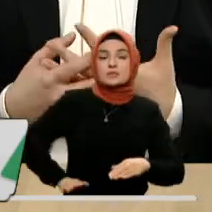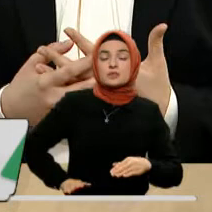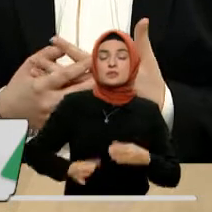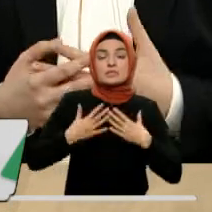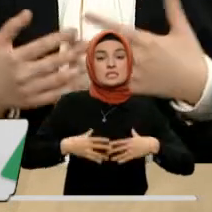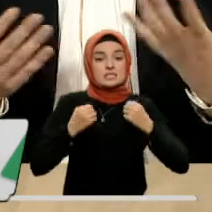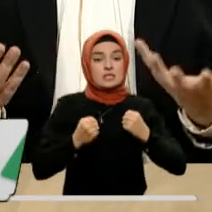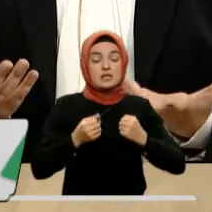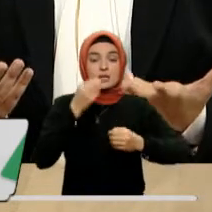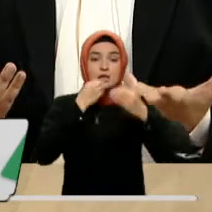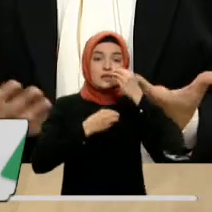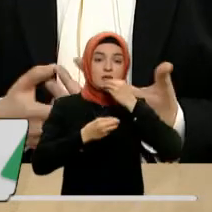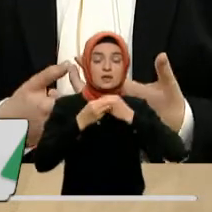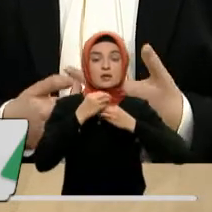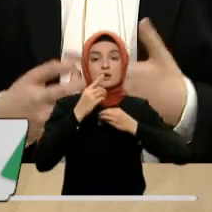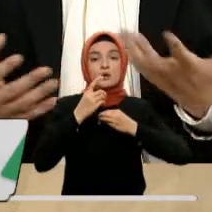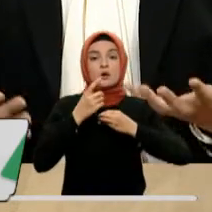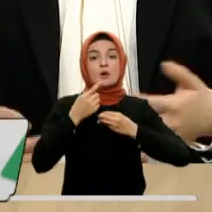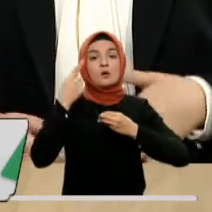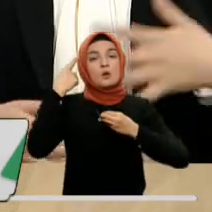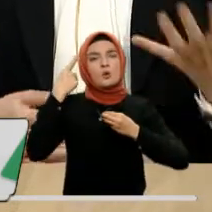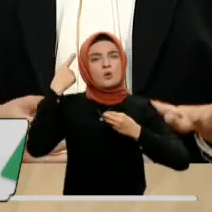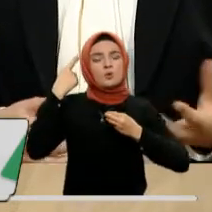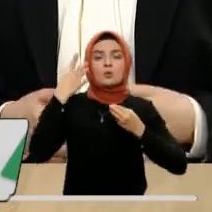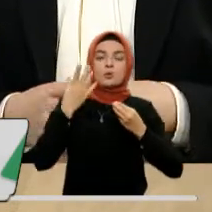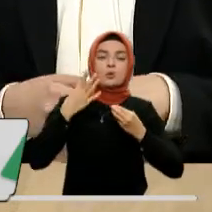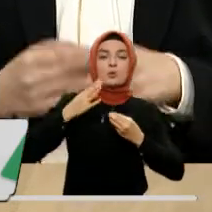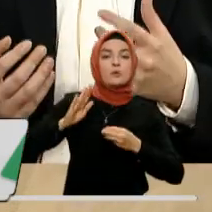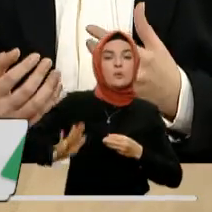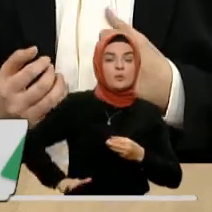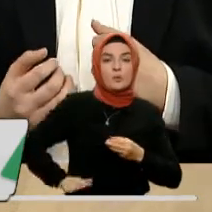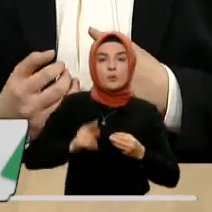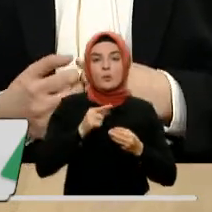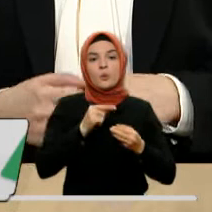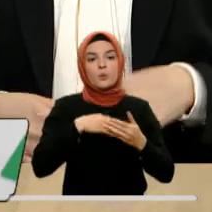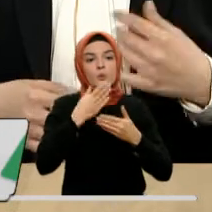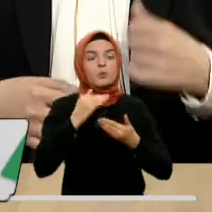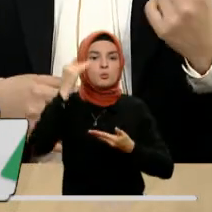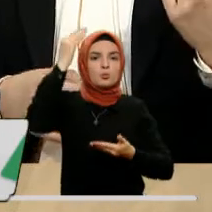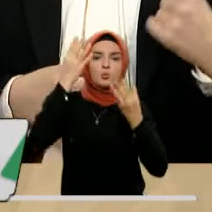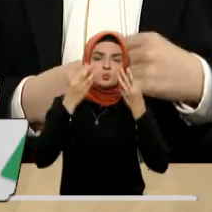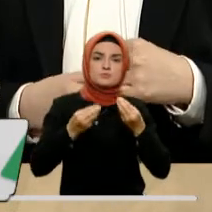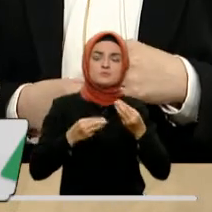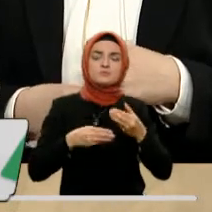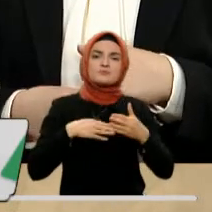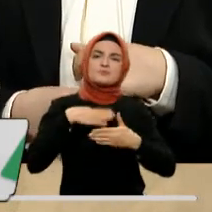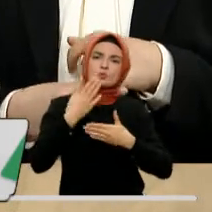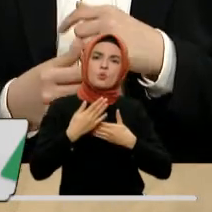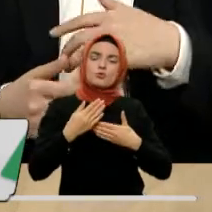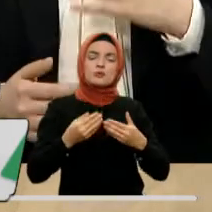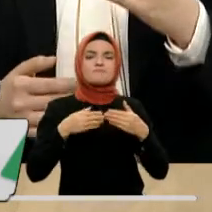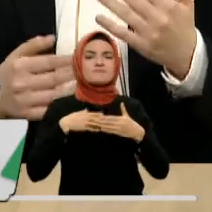beslenmeye çalışması hemen bir soru işareti uyandırır. Ama o çocuk boyuna verir, ileride atar gibi. Sonra gizli gizli yedirmeler